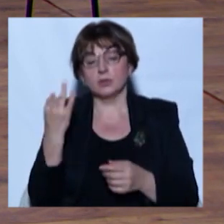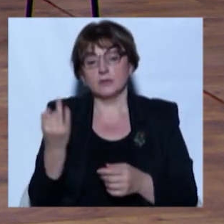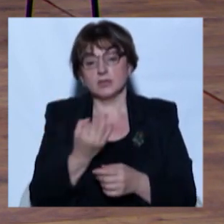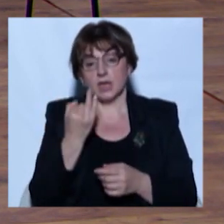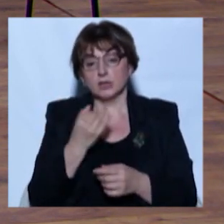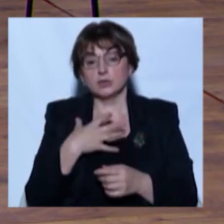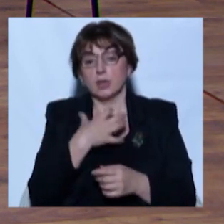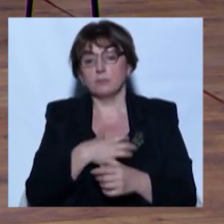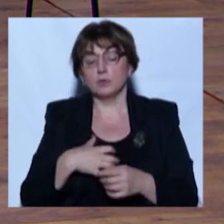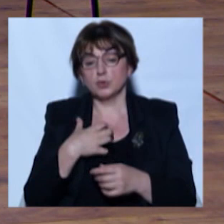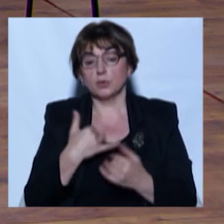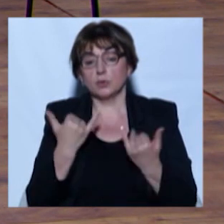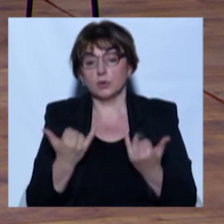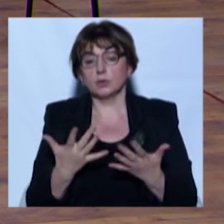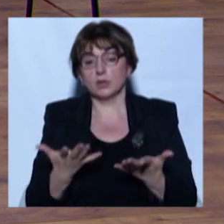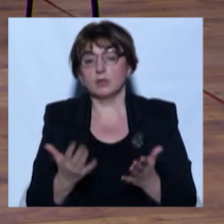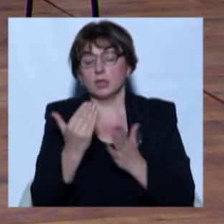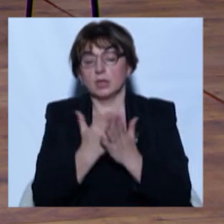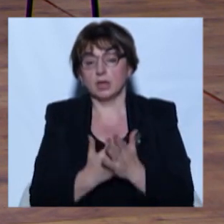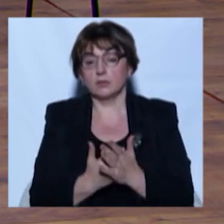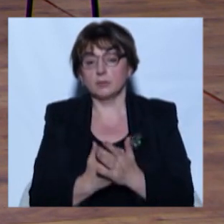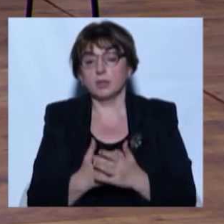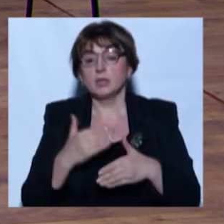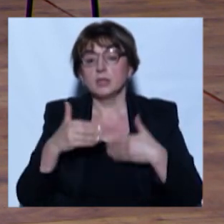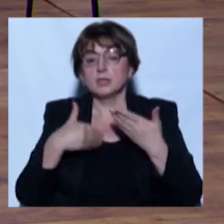საინტერესო და მნიშვნელოვანი იყო დღევანდელი გაკვეთილი.